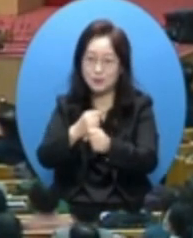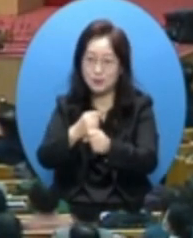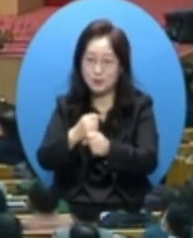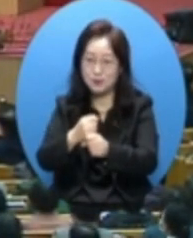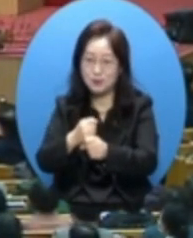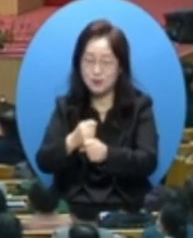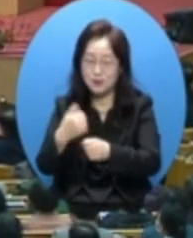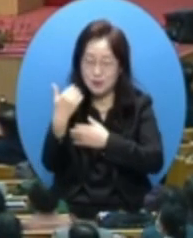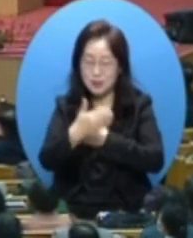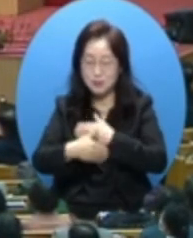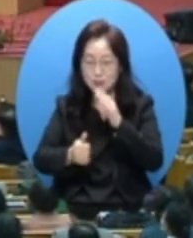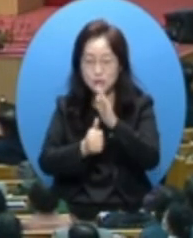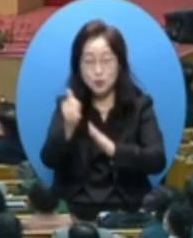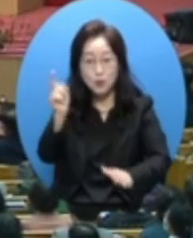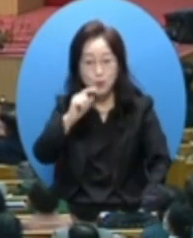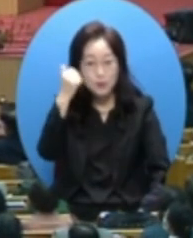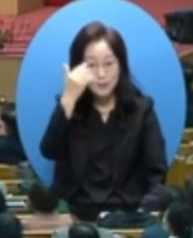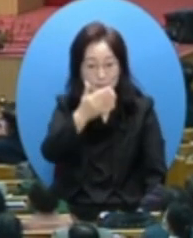만